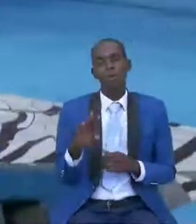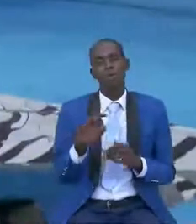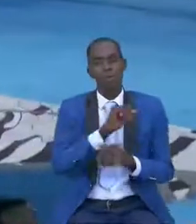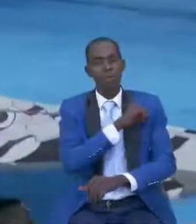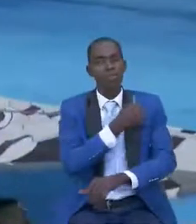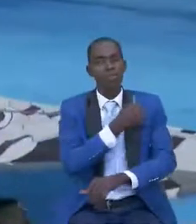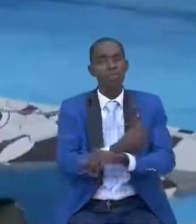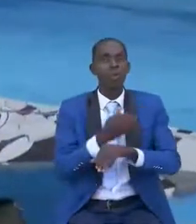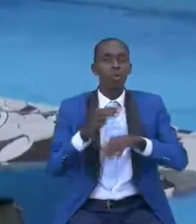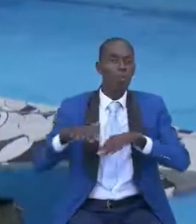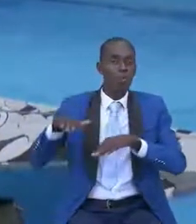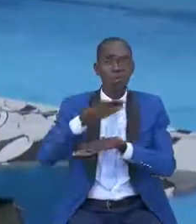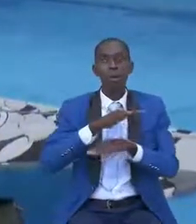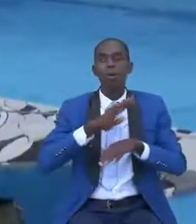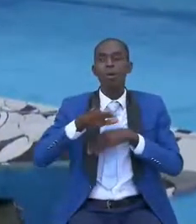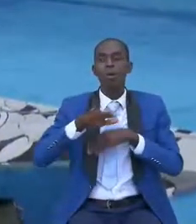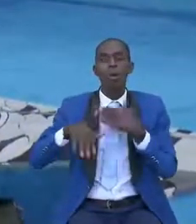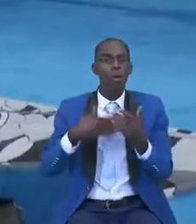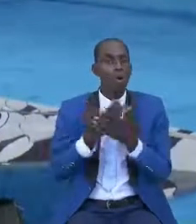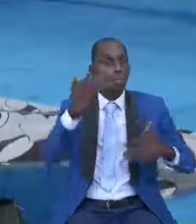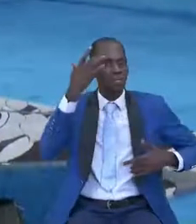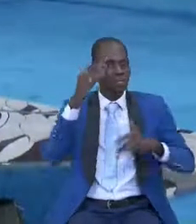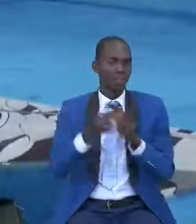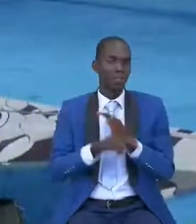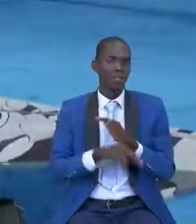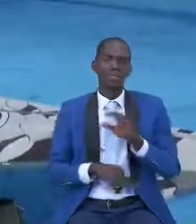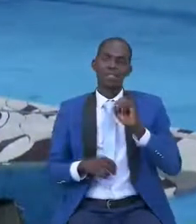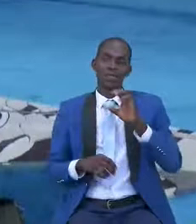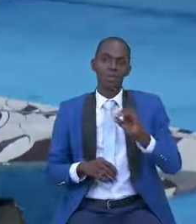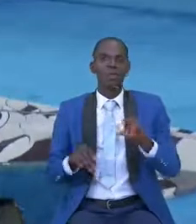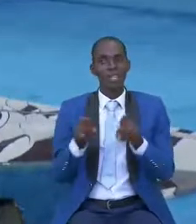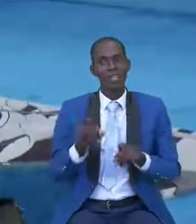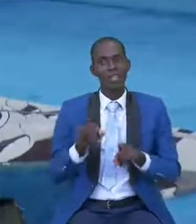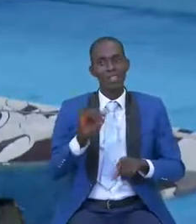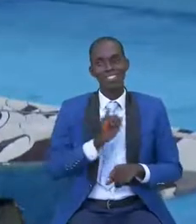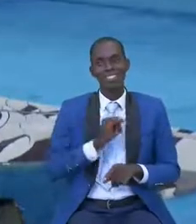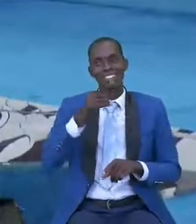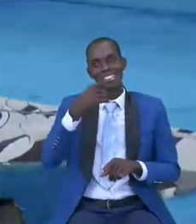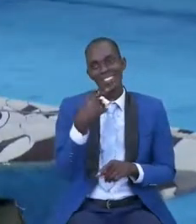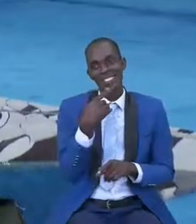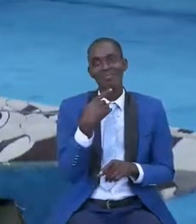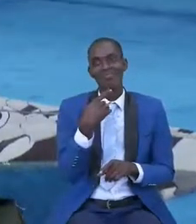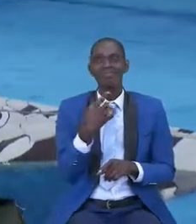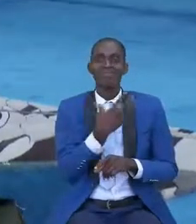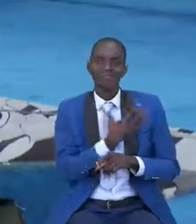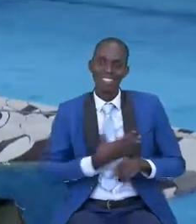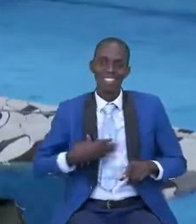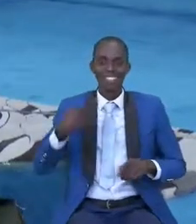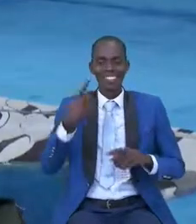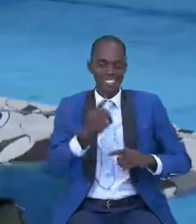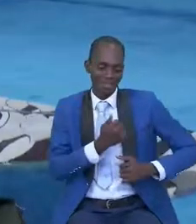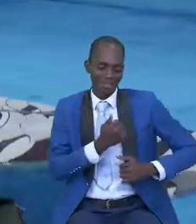as l'autorité à 100% sur toutes ces maladies. Alors, comme je